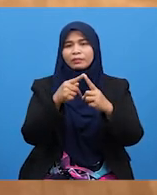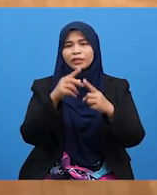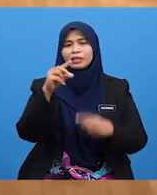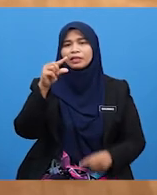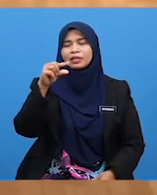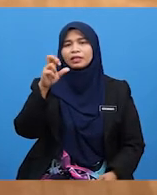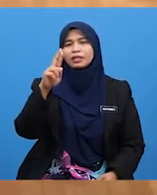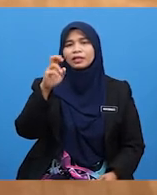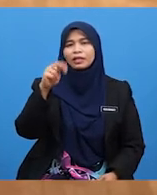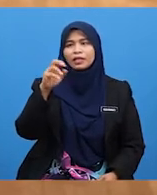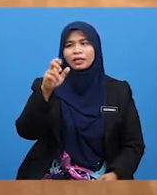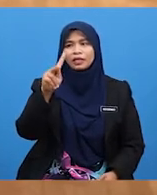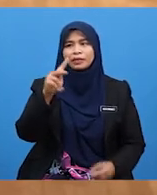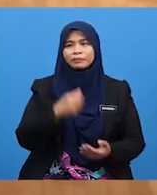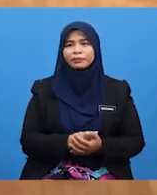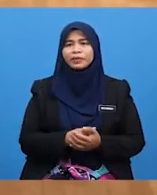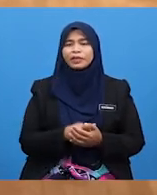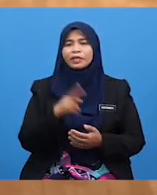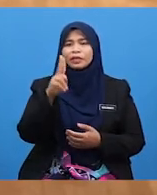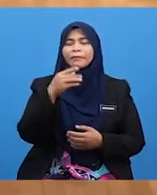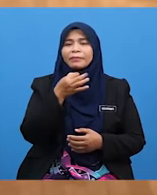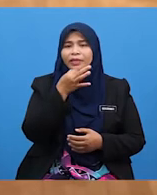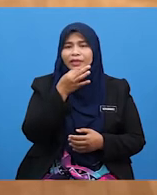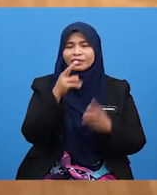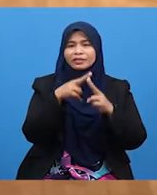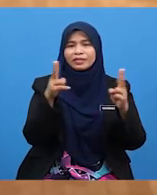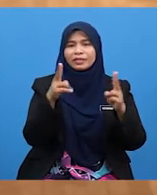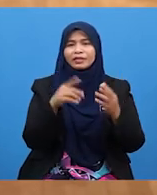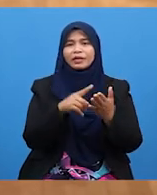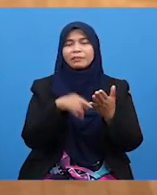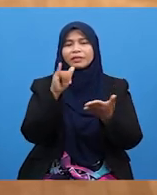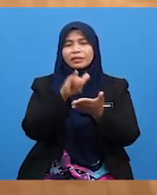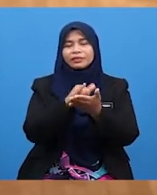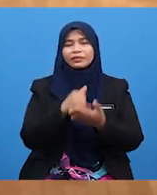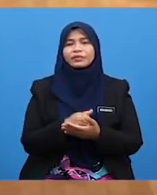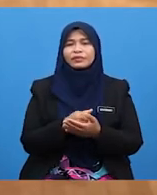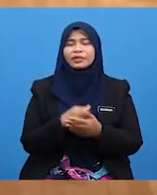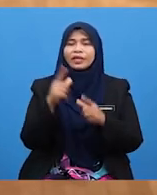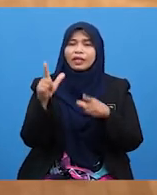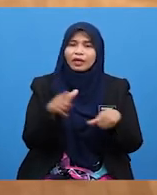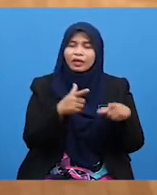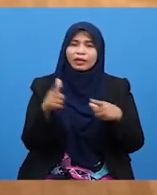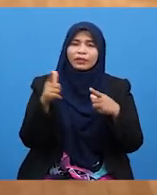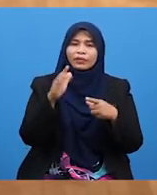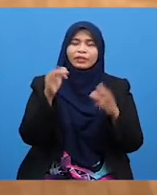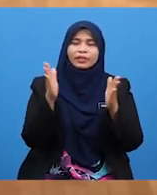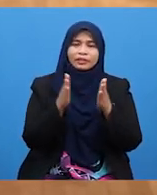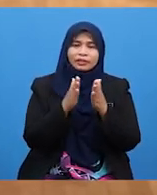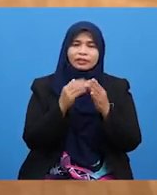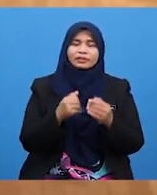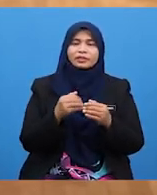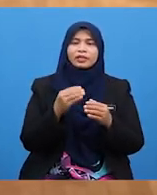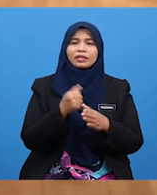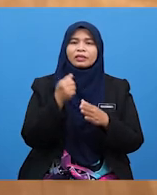grenek. Apa tu grenek? Unik sangat nama dia. Grenek ni adalah lenggok-lenggok yang kecil ataupun